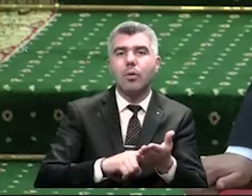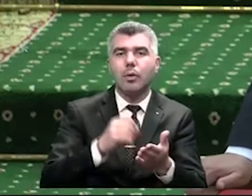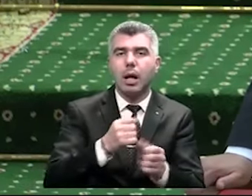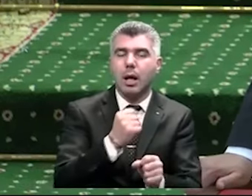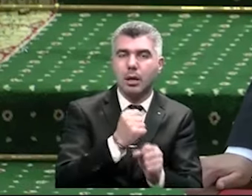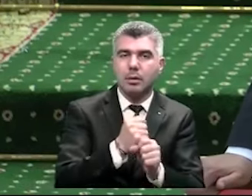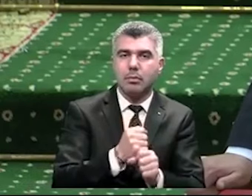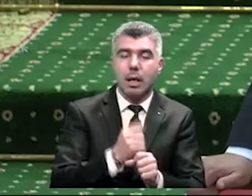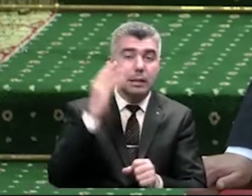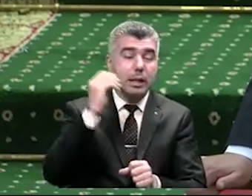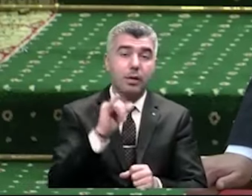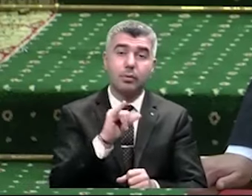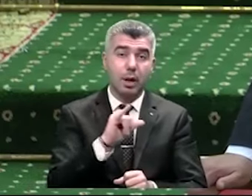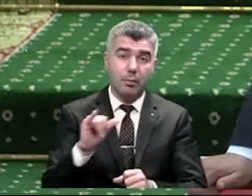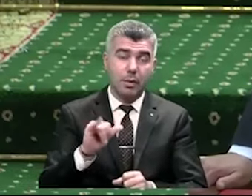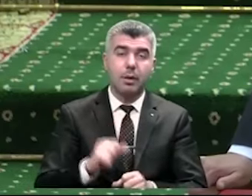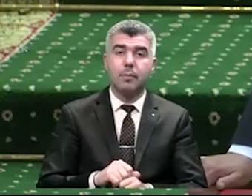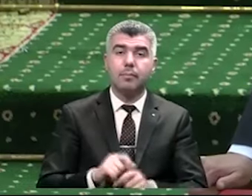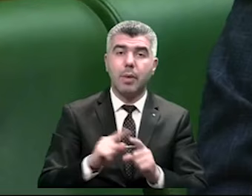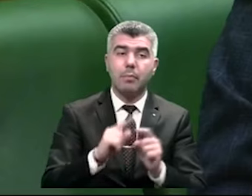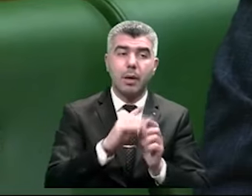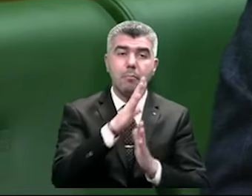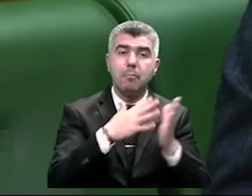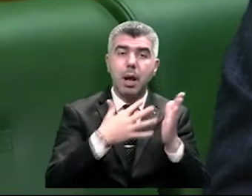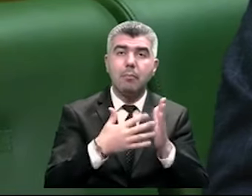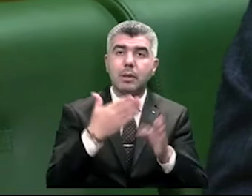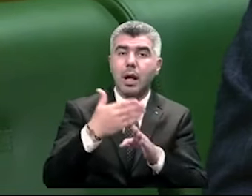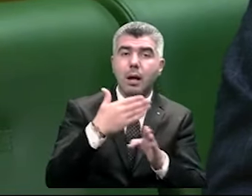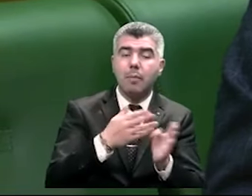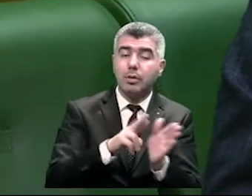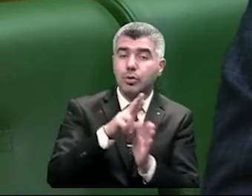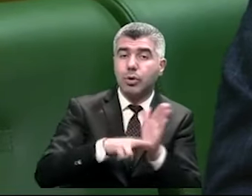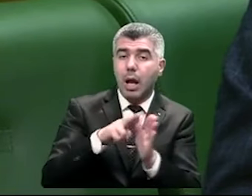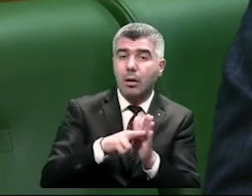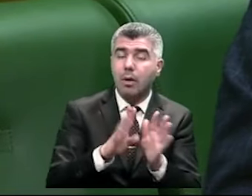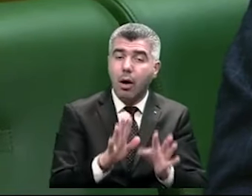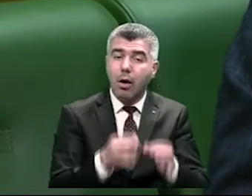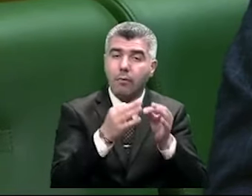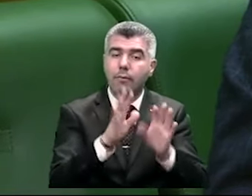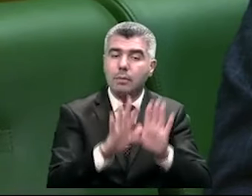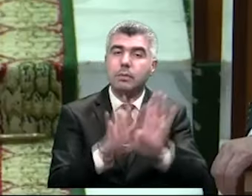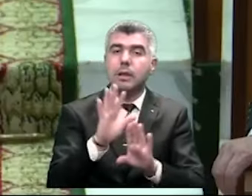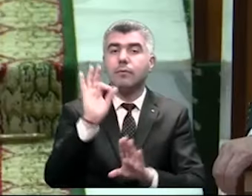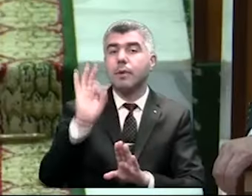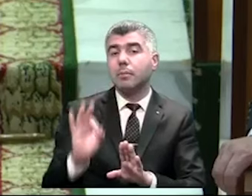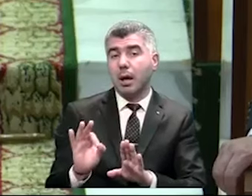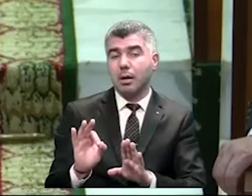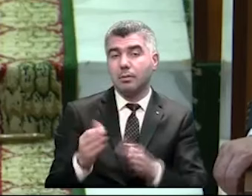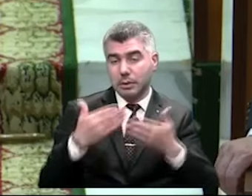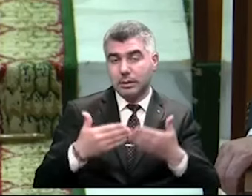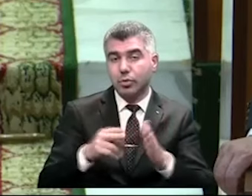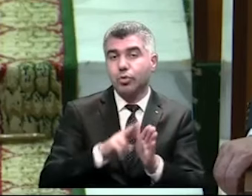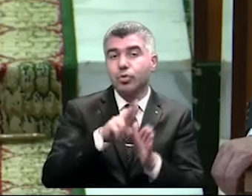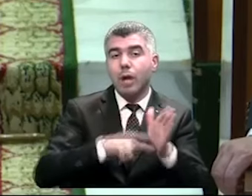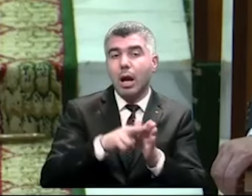لان ما نساو بان المخططات الجهويه اللي فاتت فتحققت فيها فقط 15 في حنا بغينا في هذ المخططه الجهويه